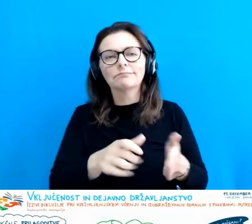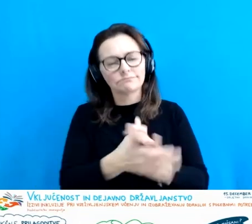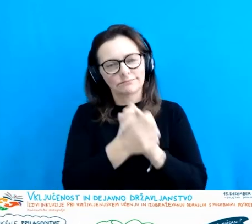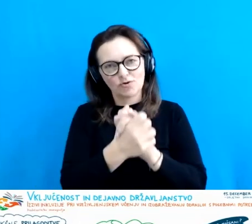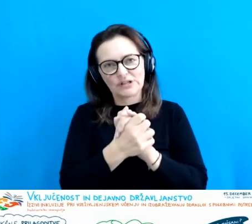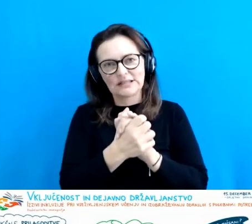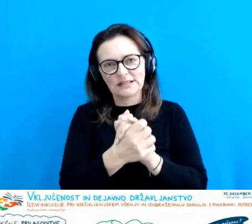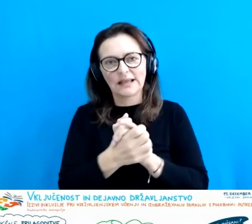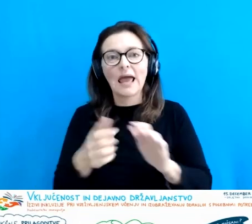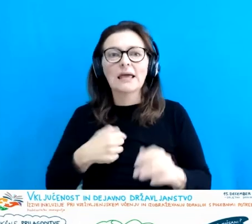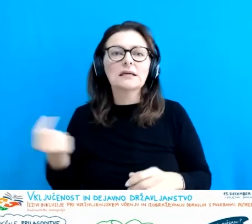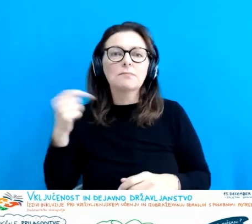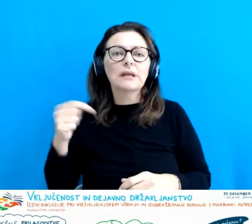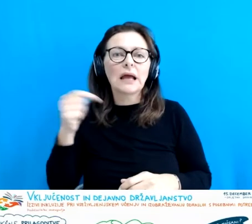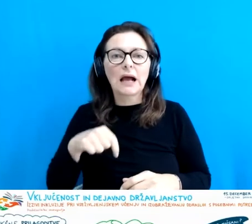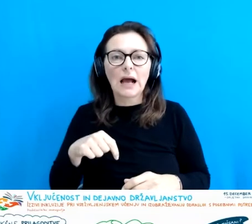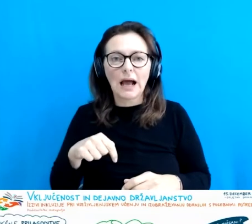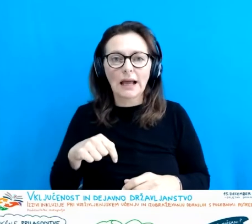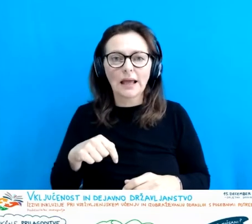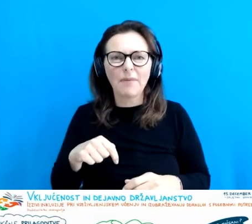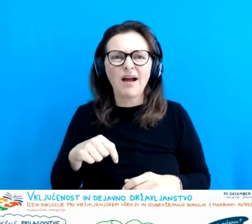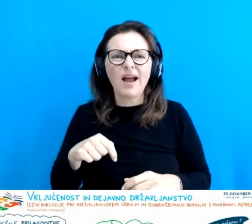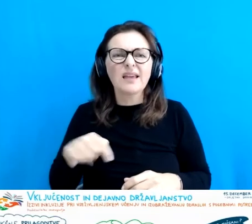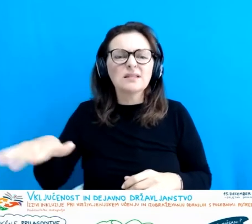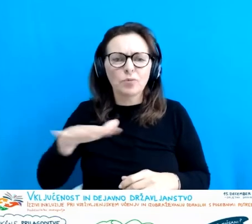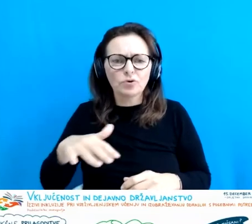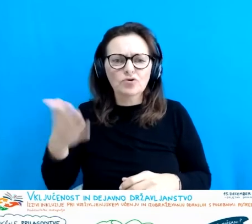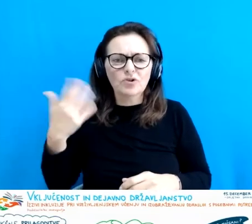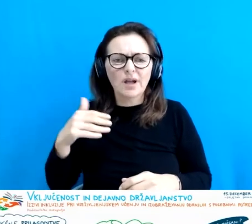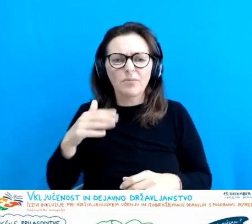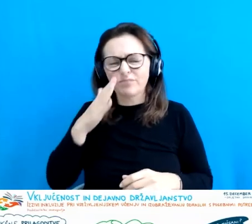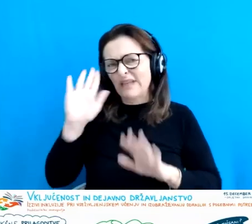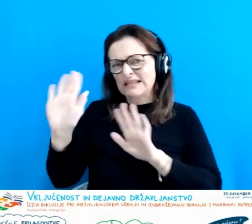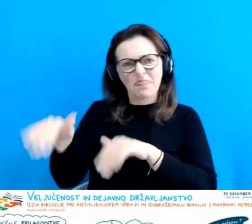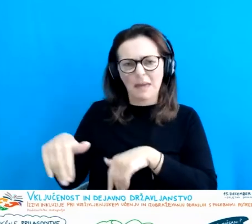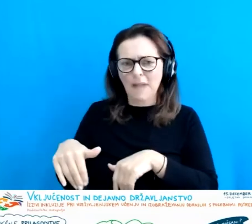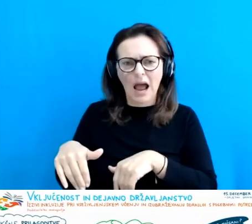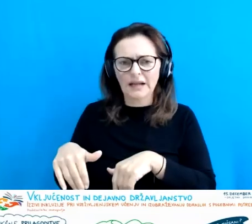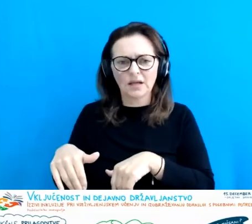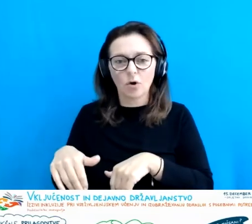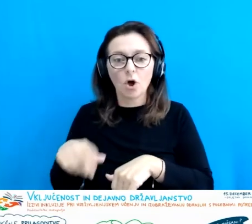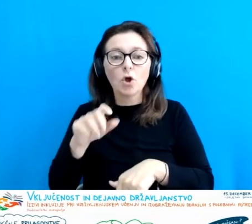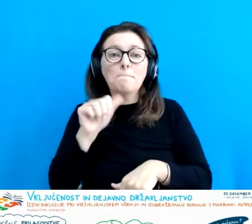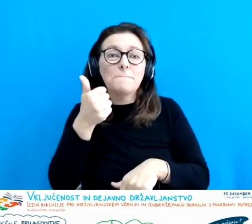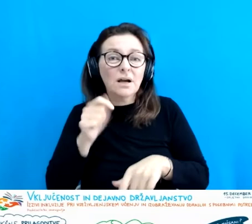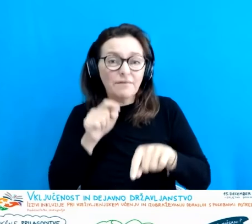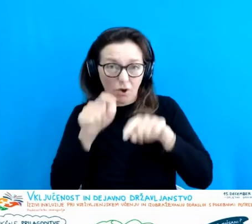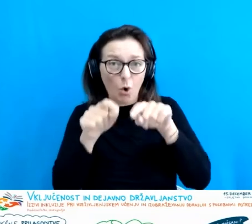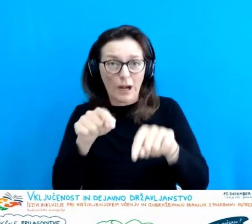osnovno šolo, za odrasle pa seveda zanemarjeno. In upam, da je to prvi korak k temu, da uredimo